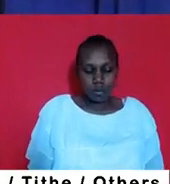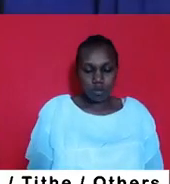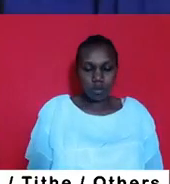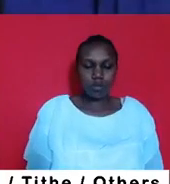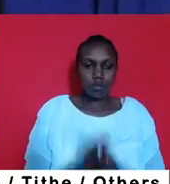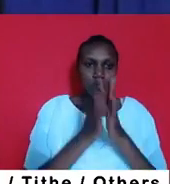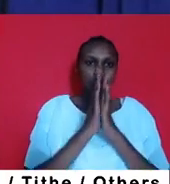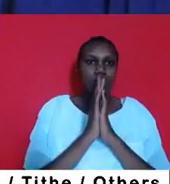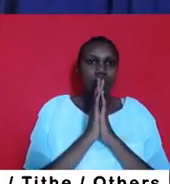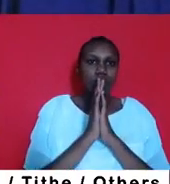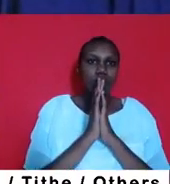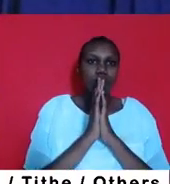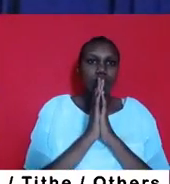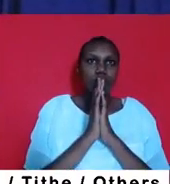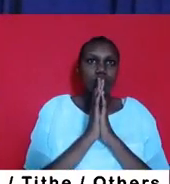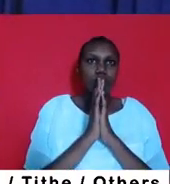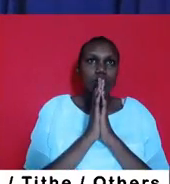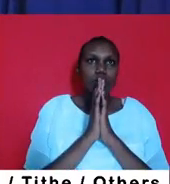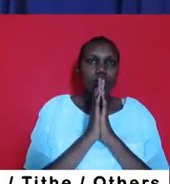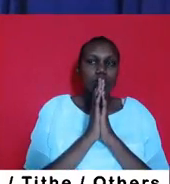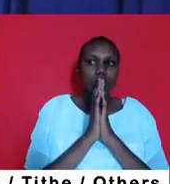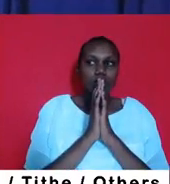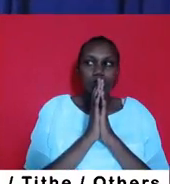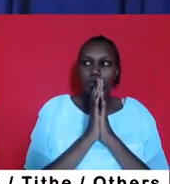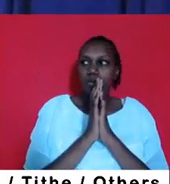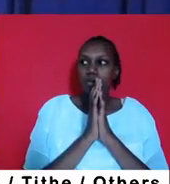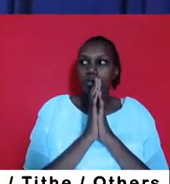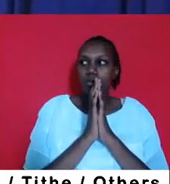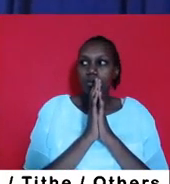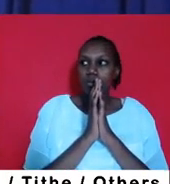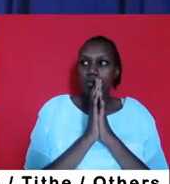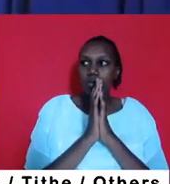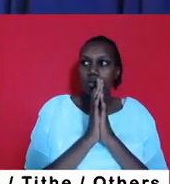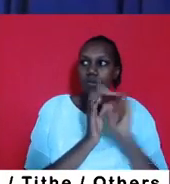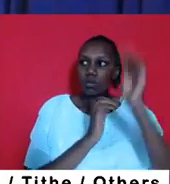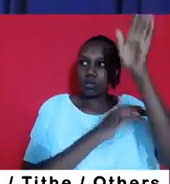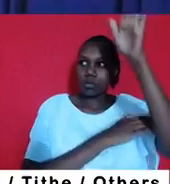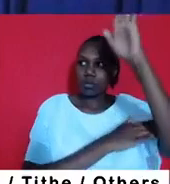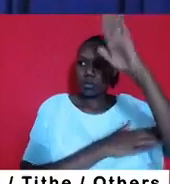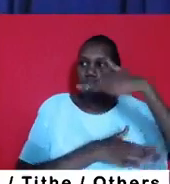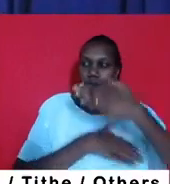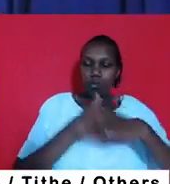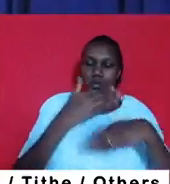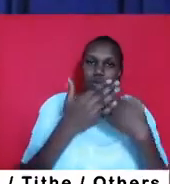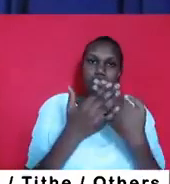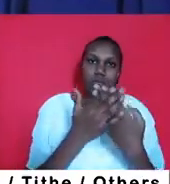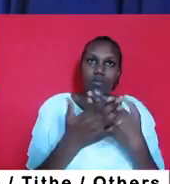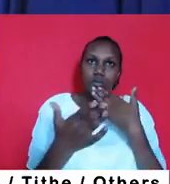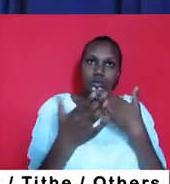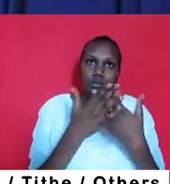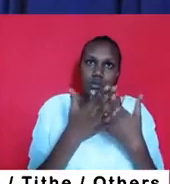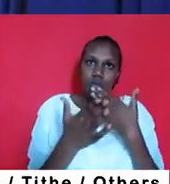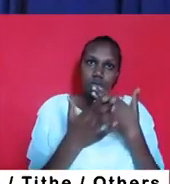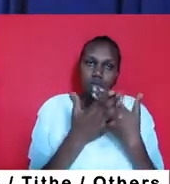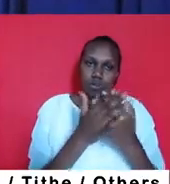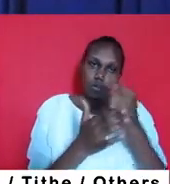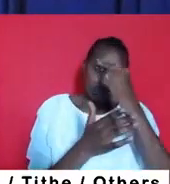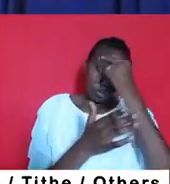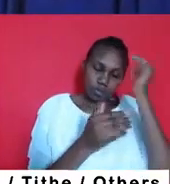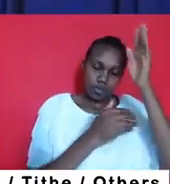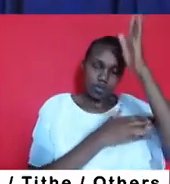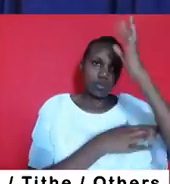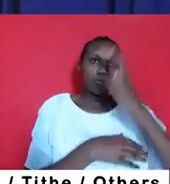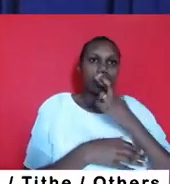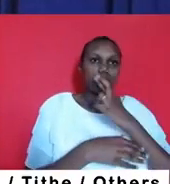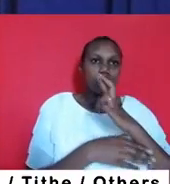Na tuombe. Mungu Mwenyezi, Tunakushukuru kwa sababu wewe